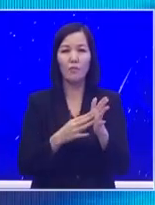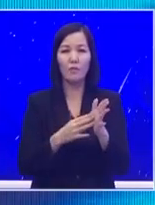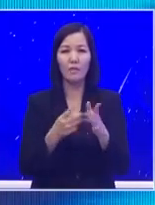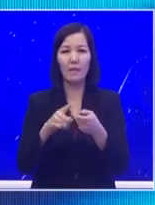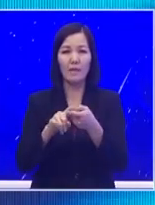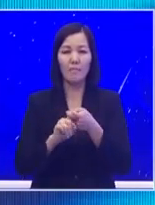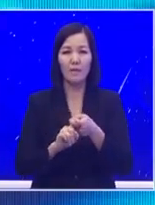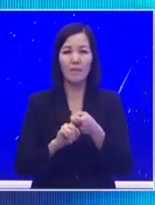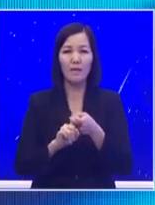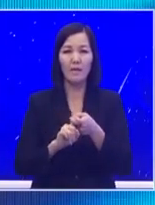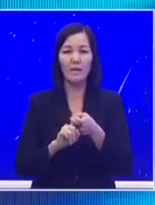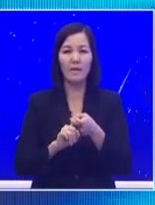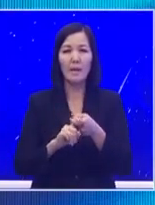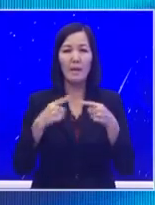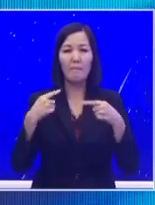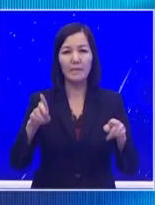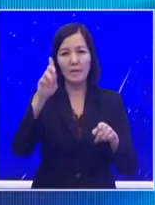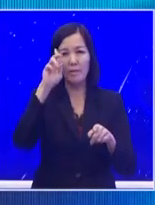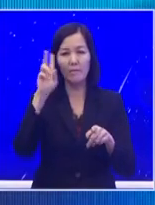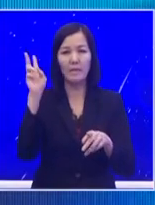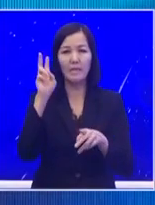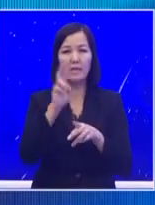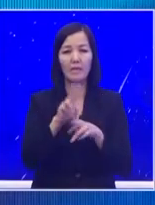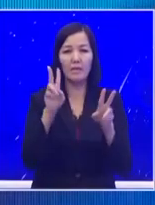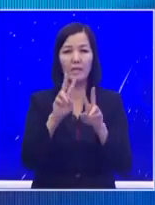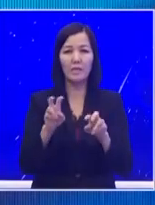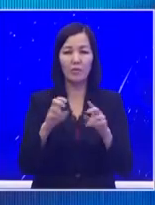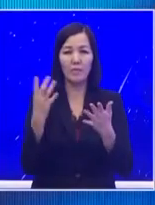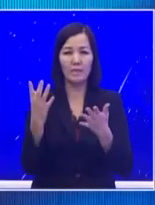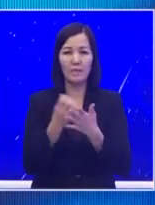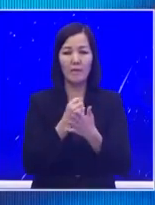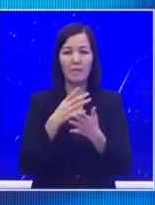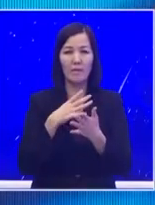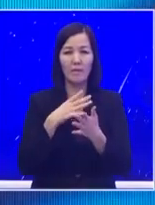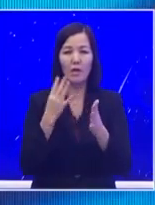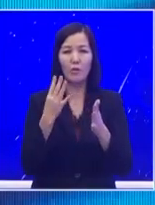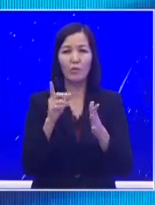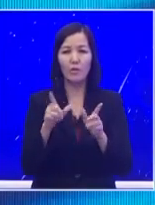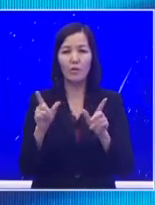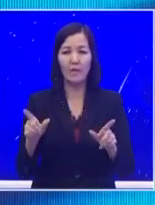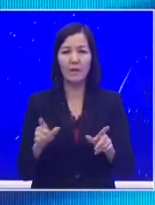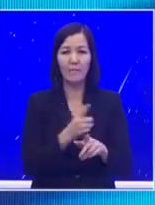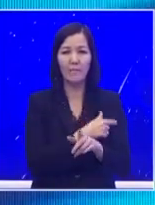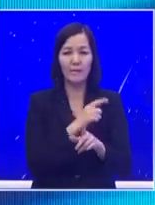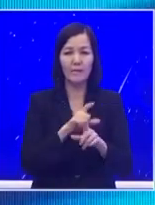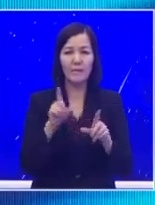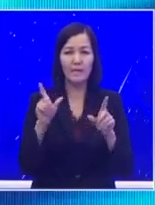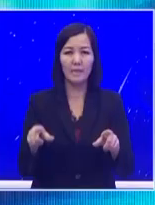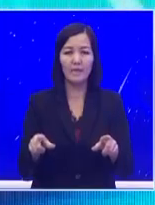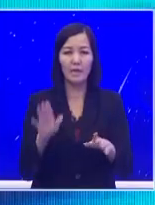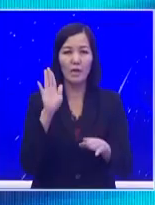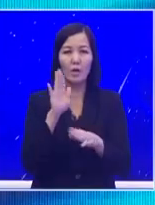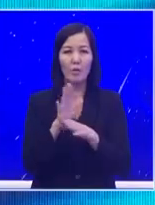эпидемиологиялық жағдайы қолайсыз елдерден келген жолаушыларды тексеру барысында табылды. Оның ішінде 4 адам бас санитарлық дәрігердің қаулысы